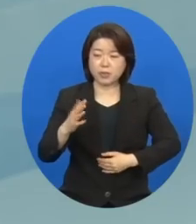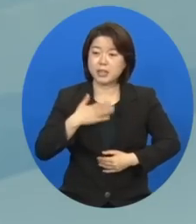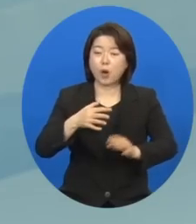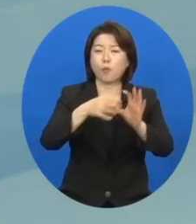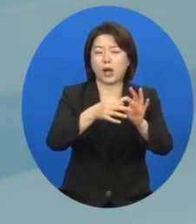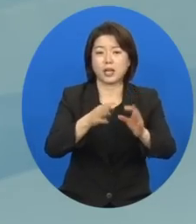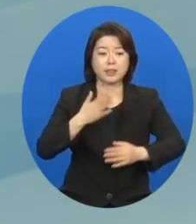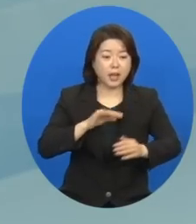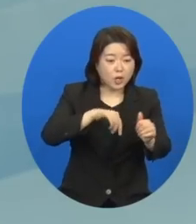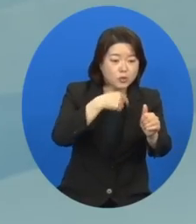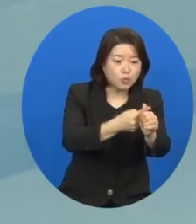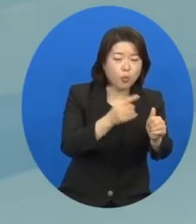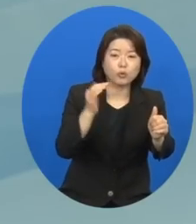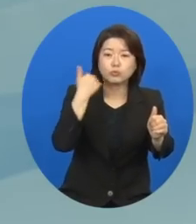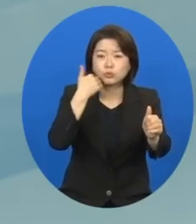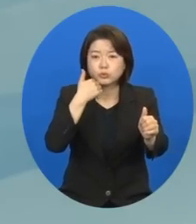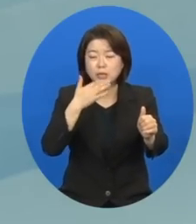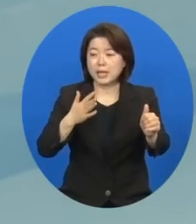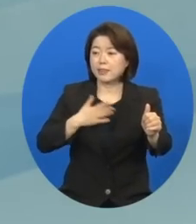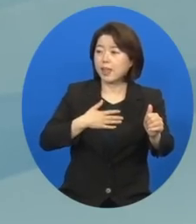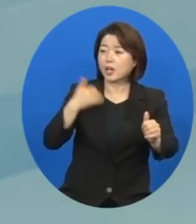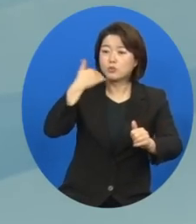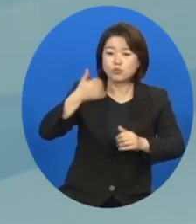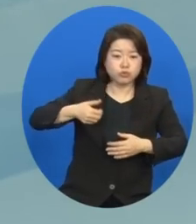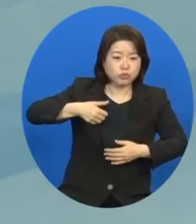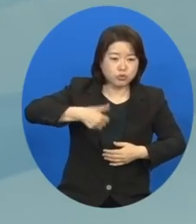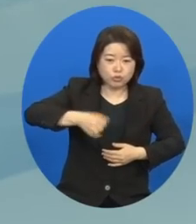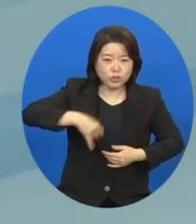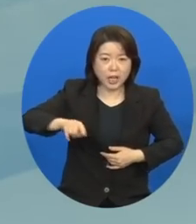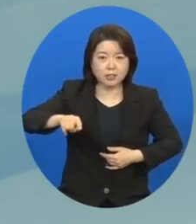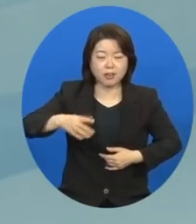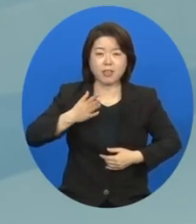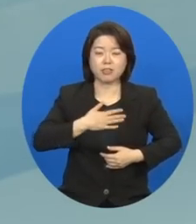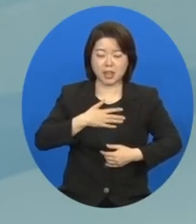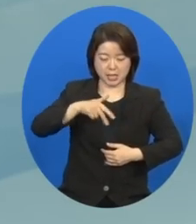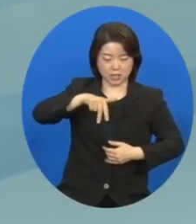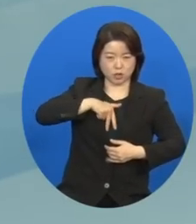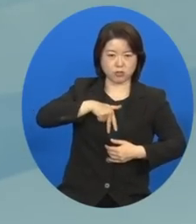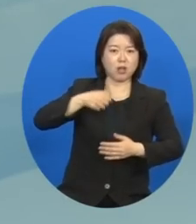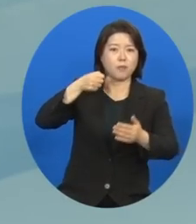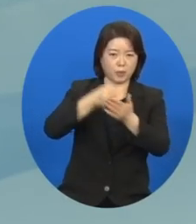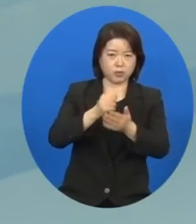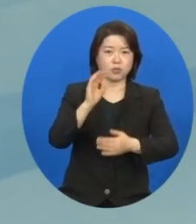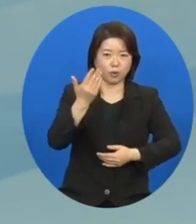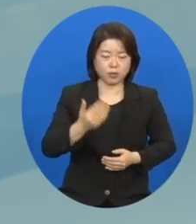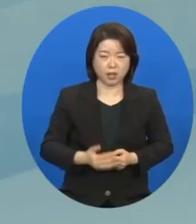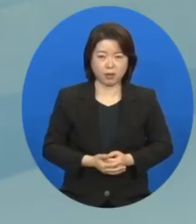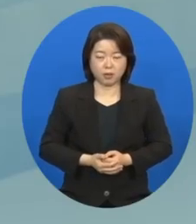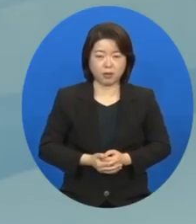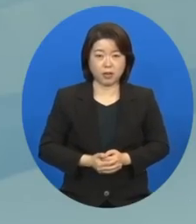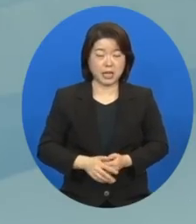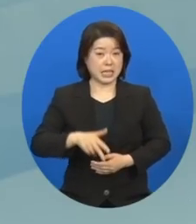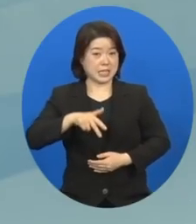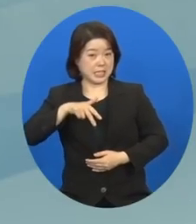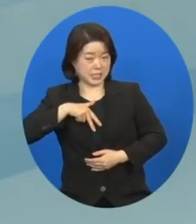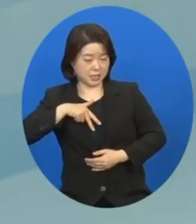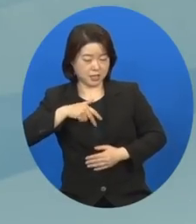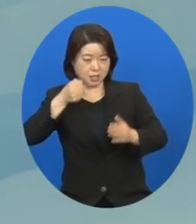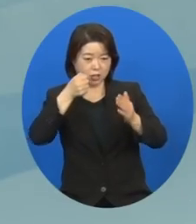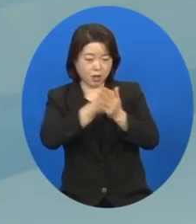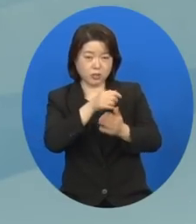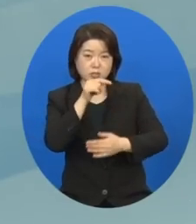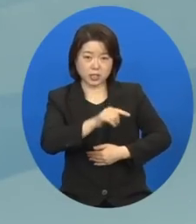있는가, 내가 누구의 자녀지 뭐 이렇게 할 때 정체성이 결정이 되죠. 이 정체성을 결정짓는 것이